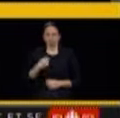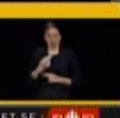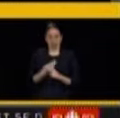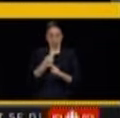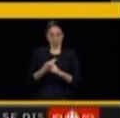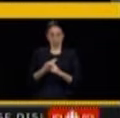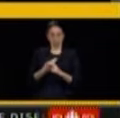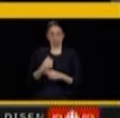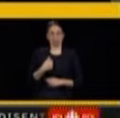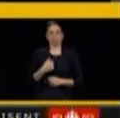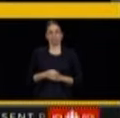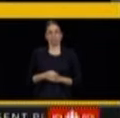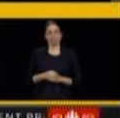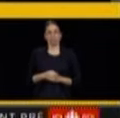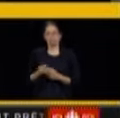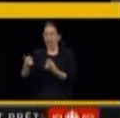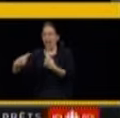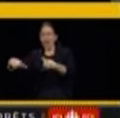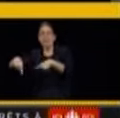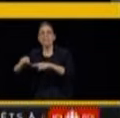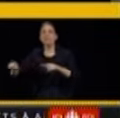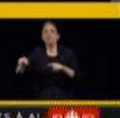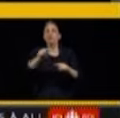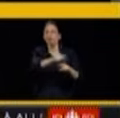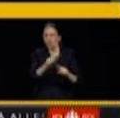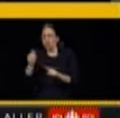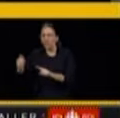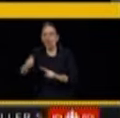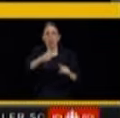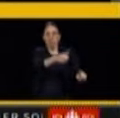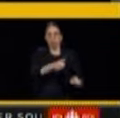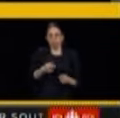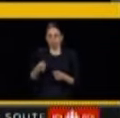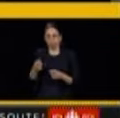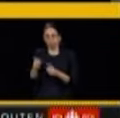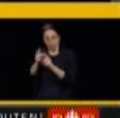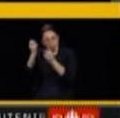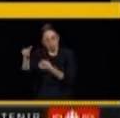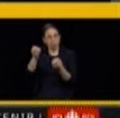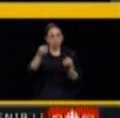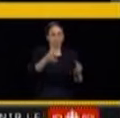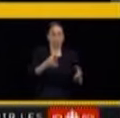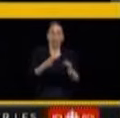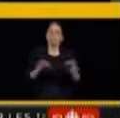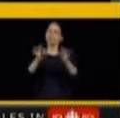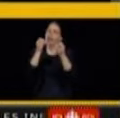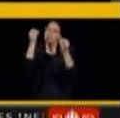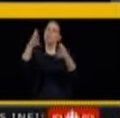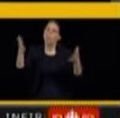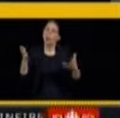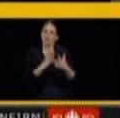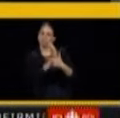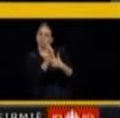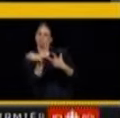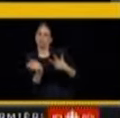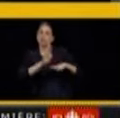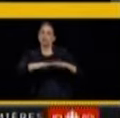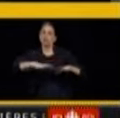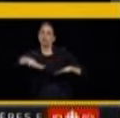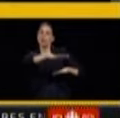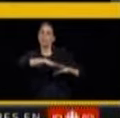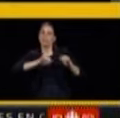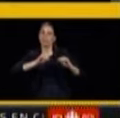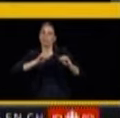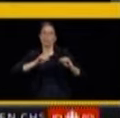pense que c'est important de dire qu'on a trois volets au niveau de l'éducation, là, puis on salue d'ailleurs les gens de l'éducation qui viennent